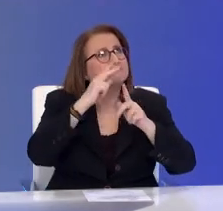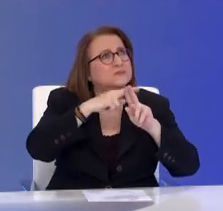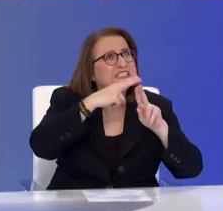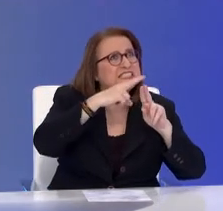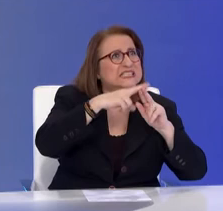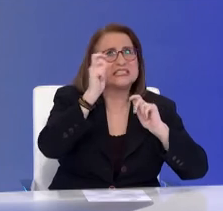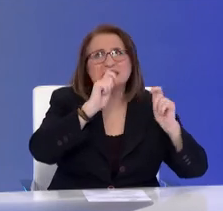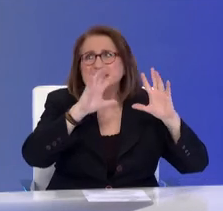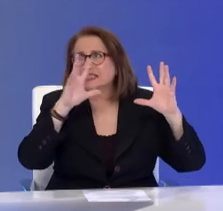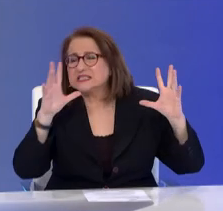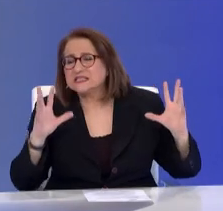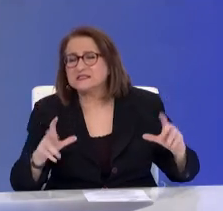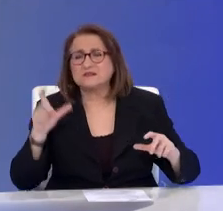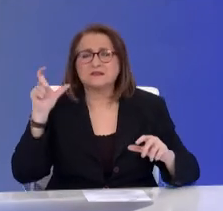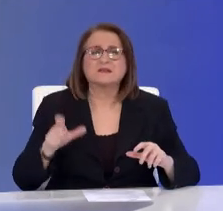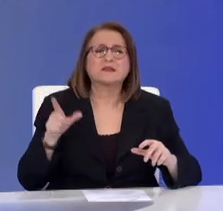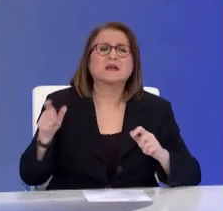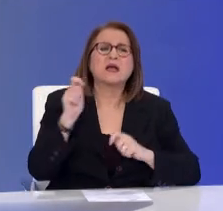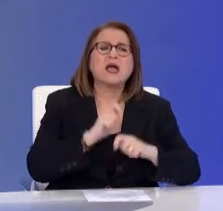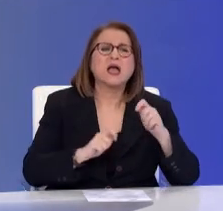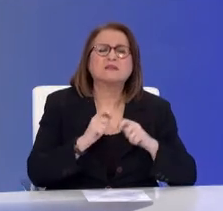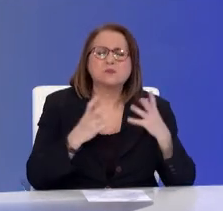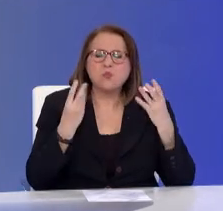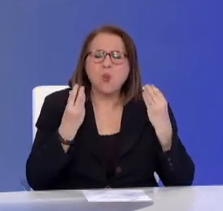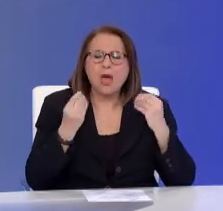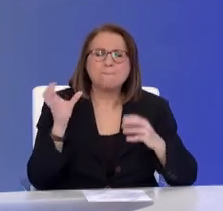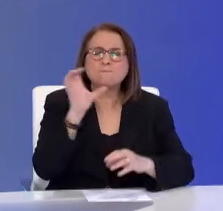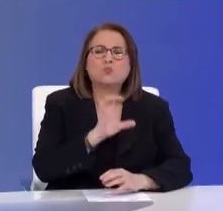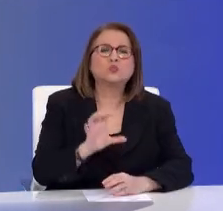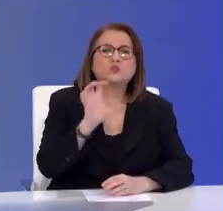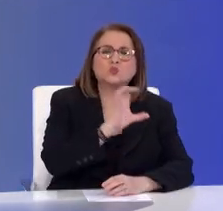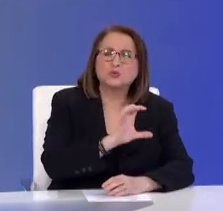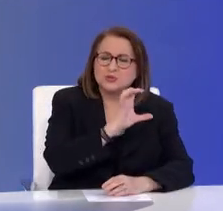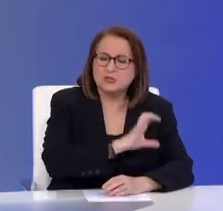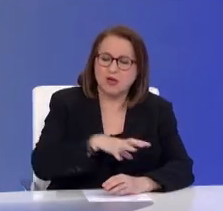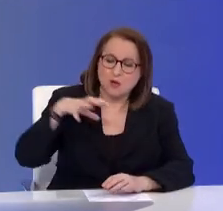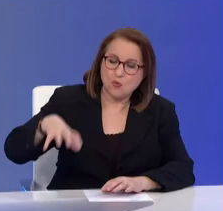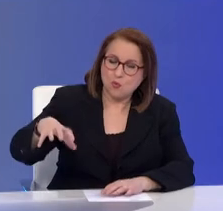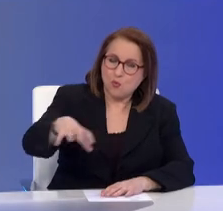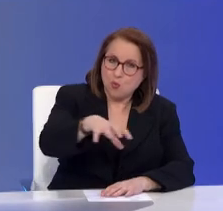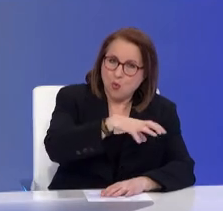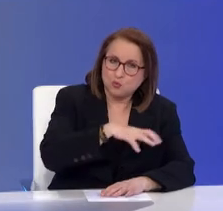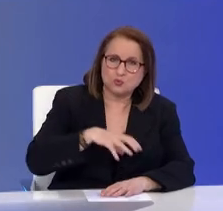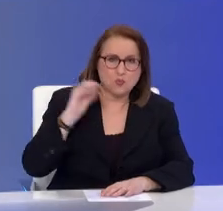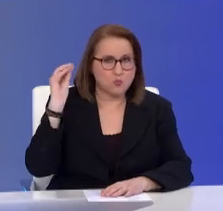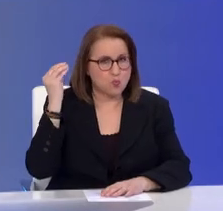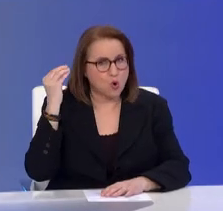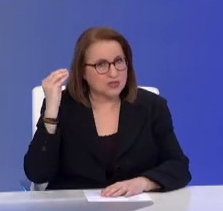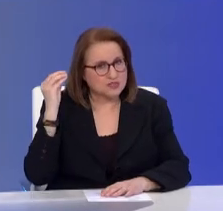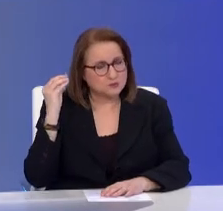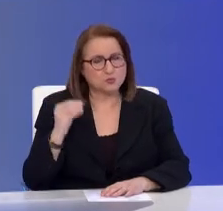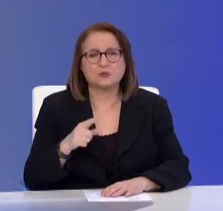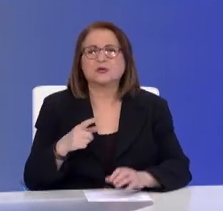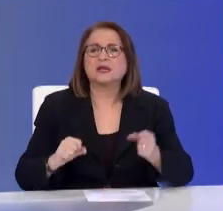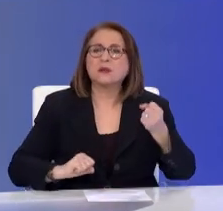οποίος δημιούργησε πολλά μουσεία, χώρους πολιτισμούς που υποστήριξε τη